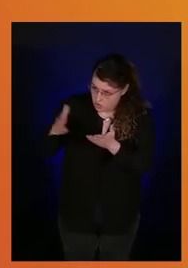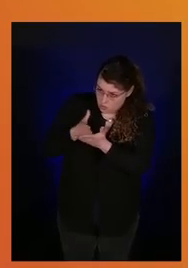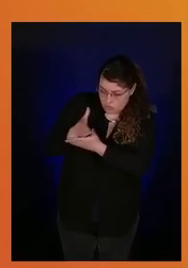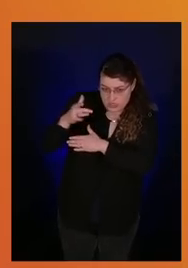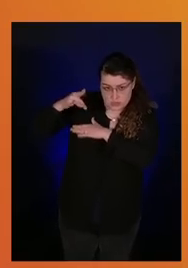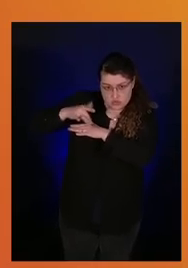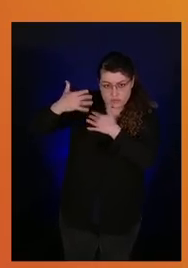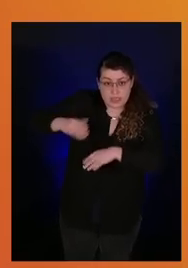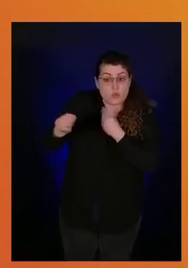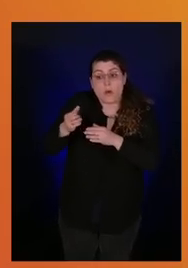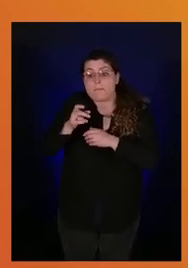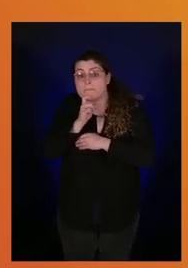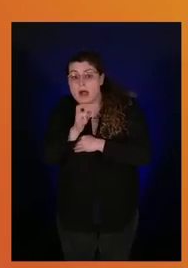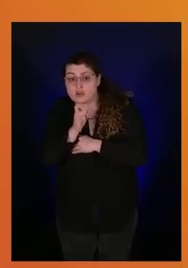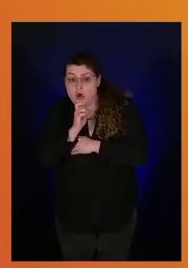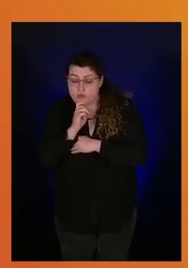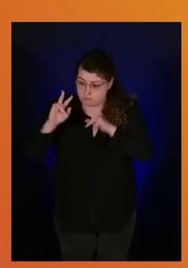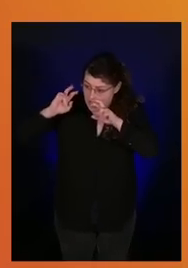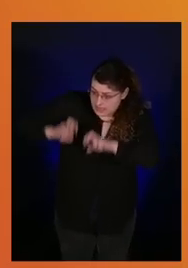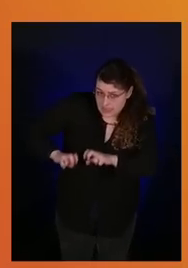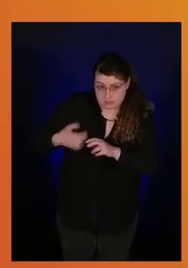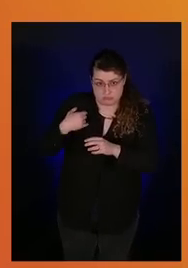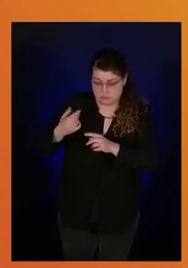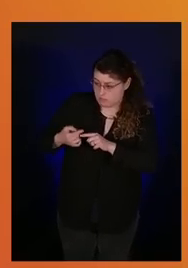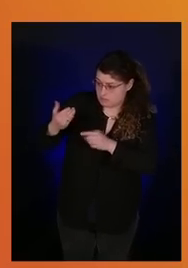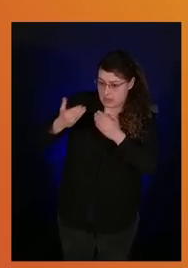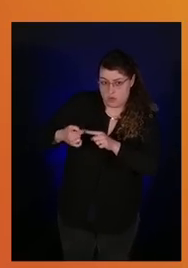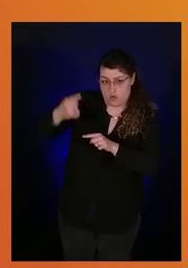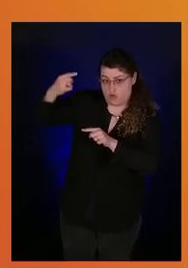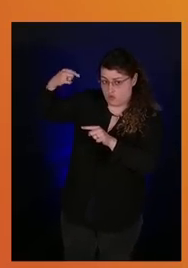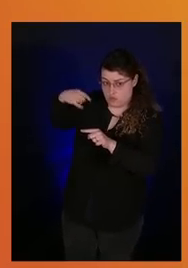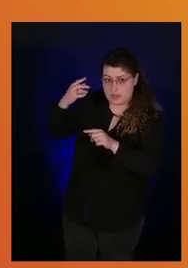une photographie de ce qui a été notre activité depuis le dernier congrès.